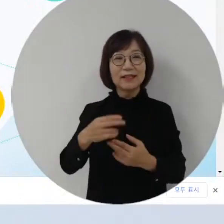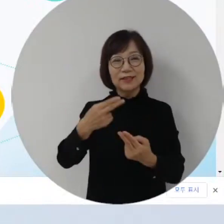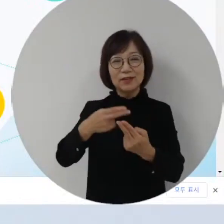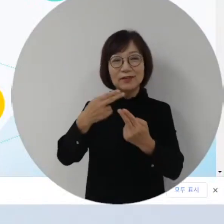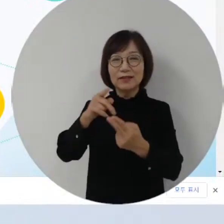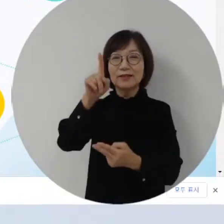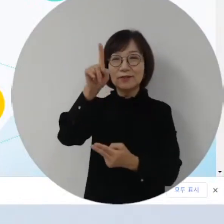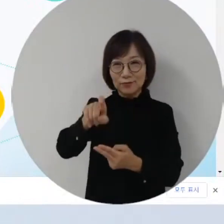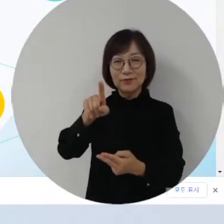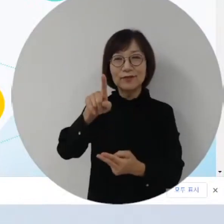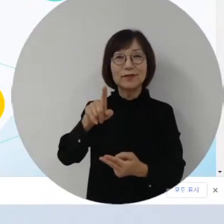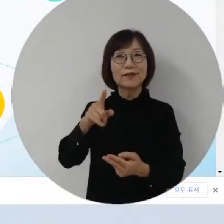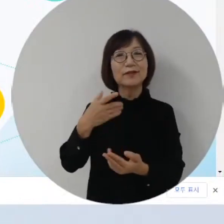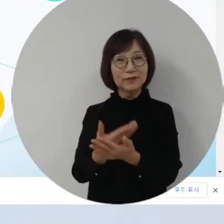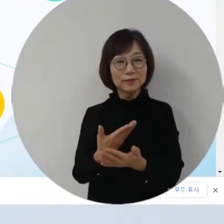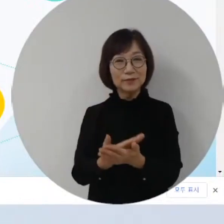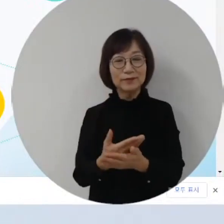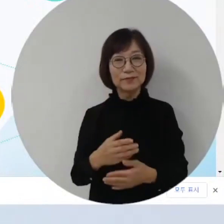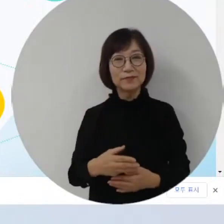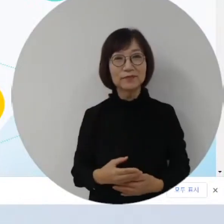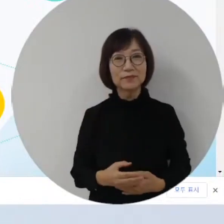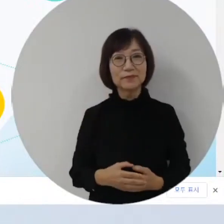버튼 눌러주세요.